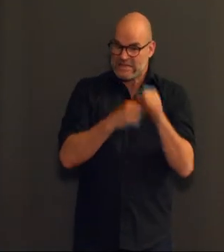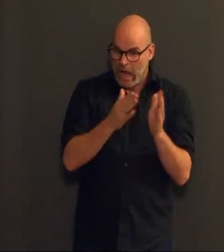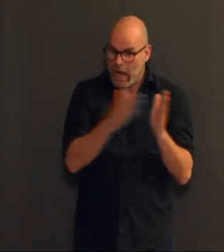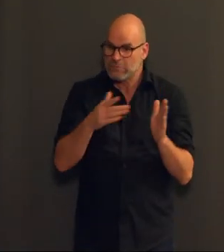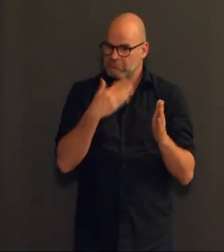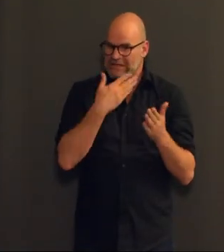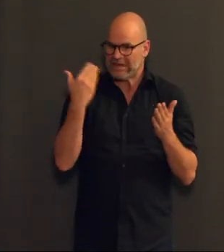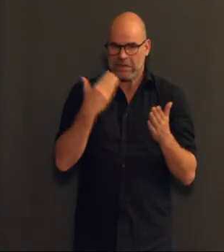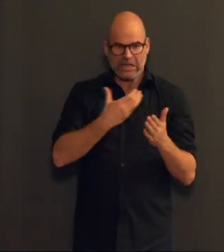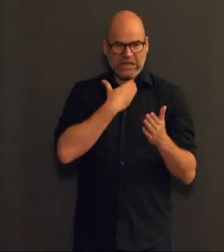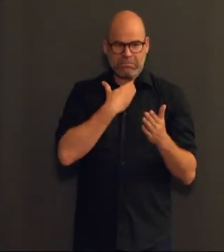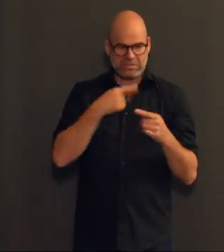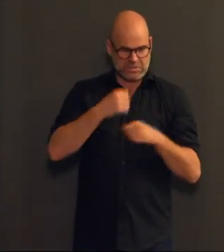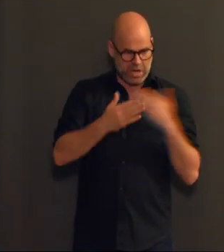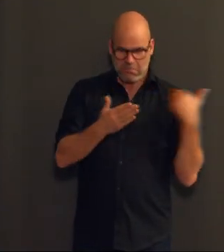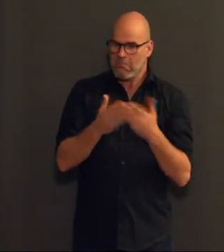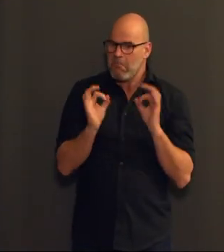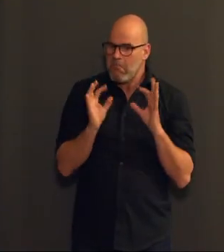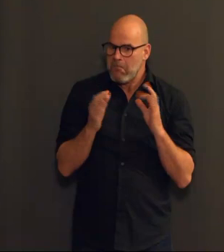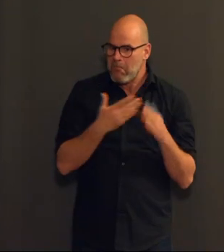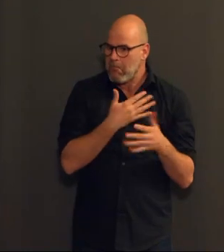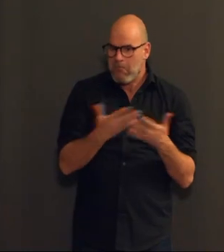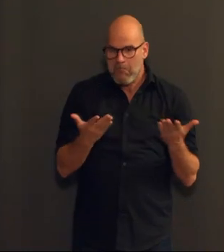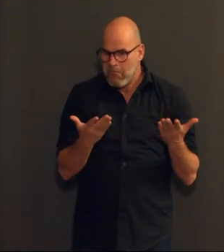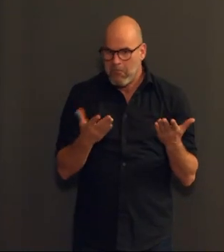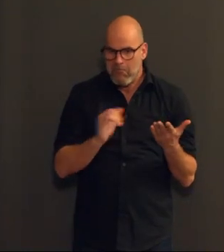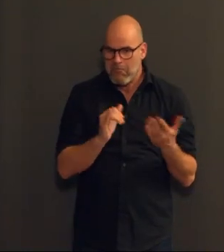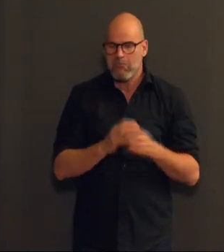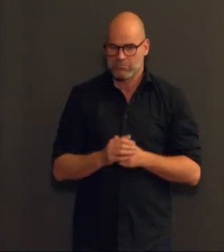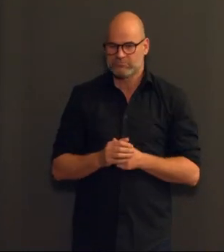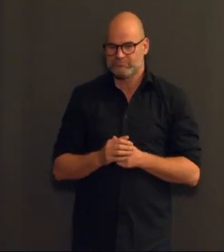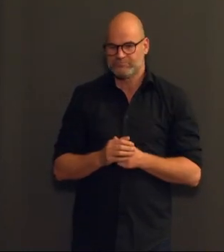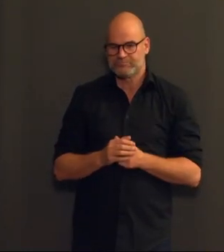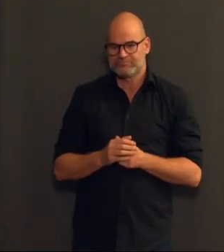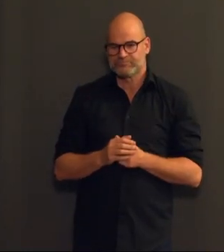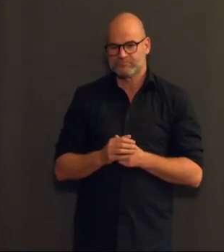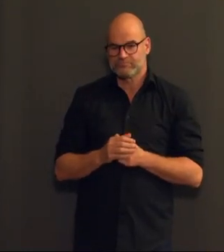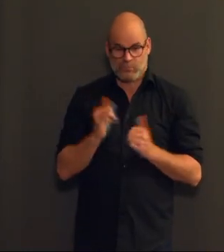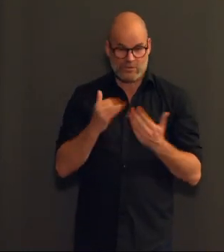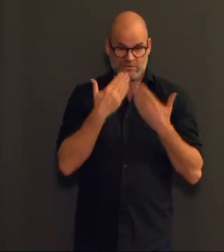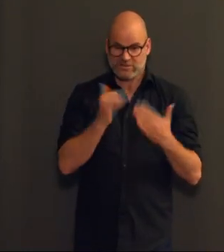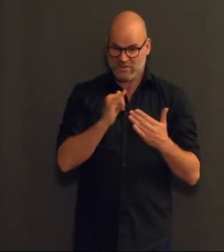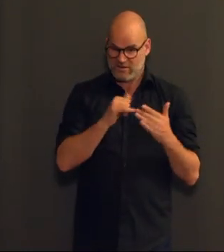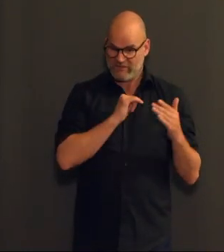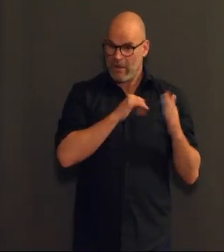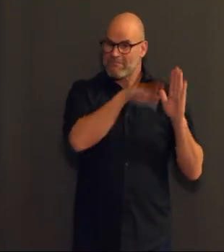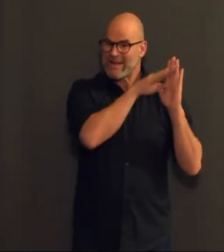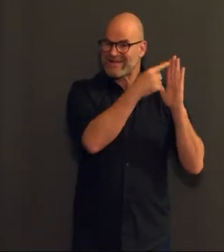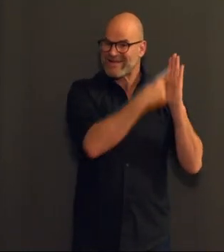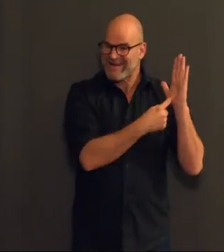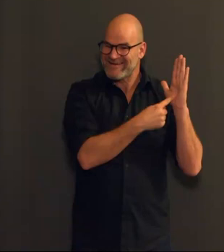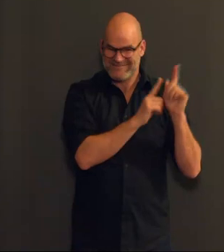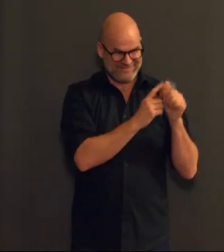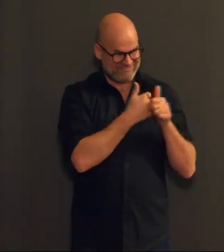alleen maar verklaren door de implementatie van die maatregelen die we nu allemaal kennen. Afstand houden, beperken van de